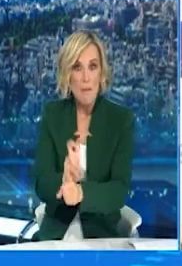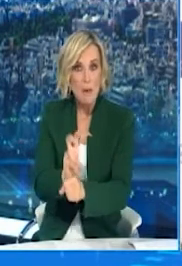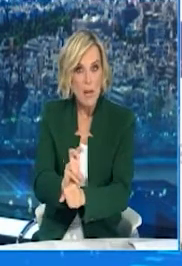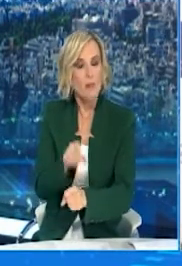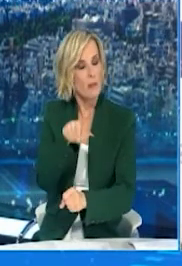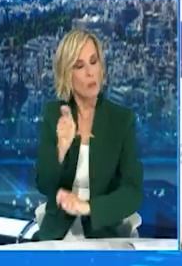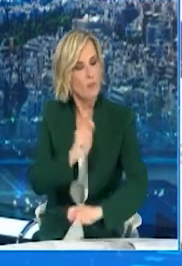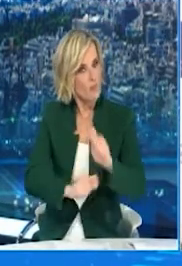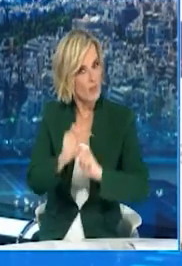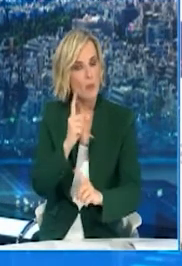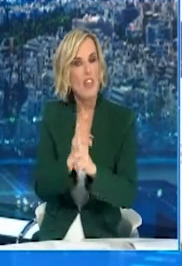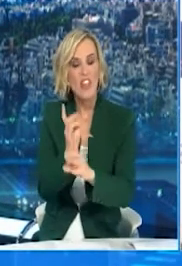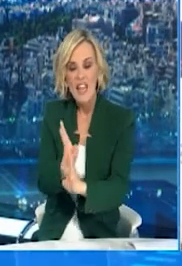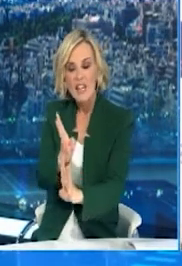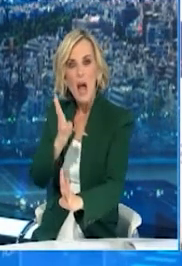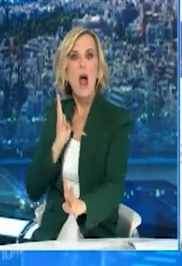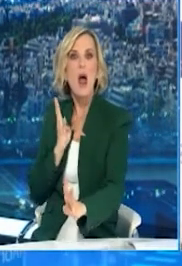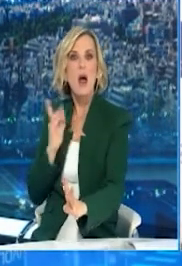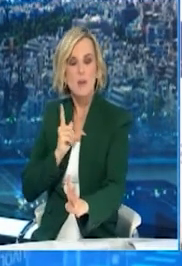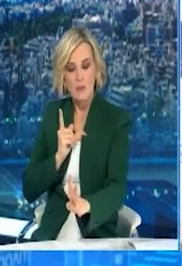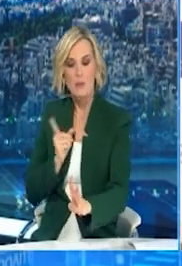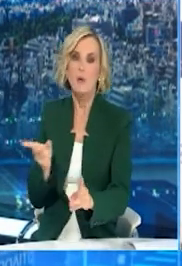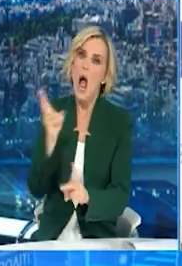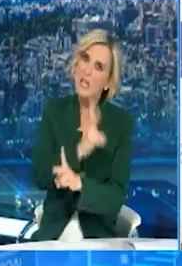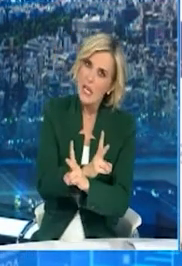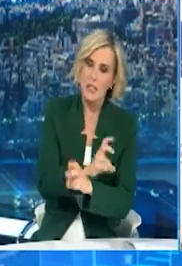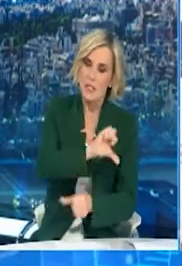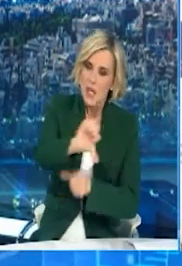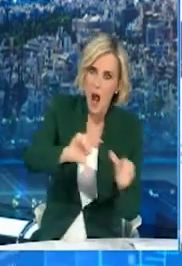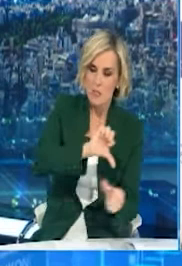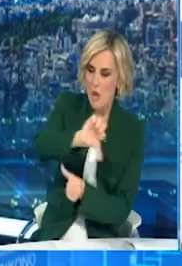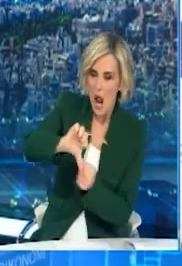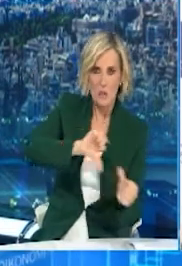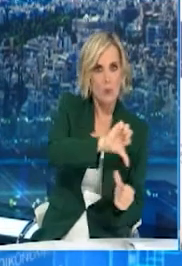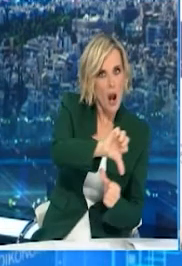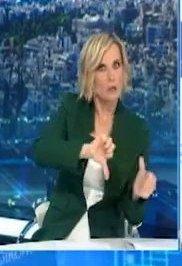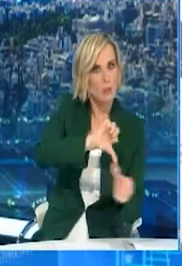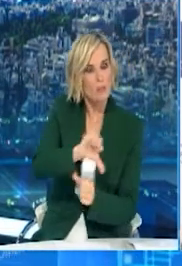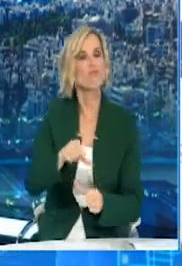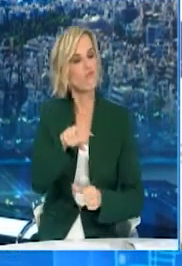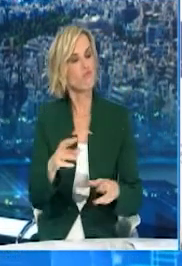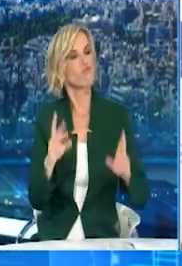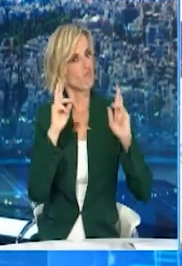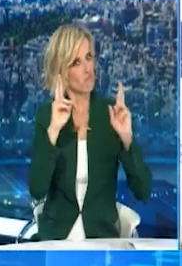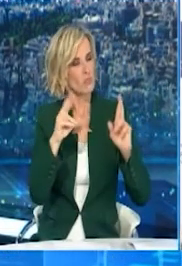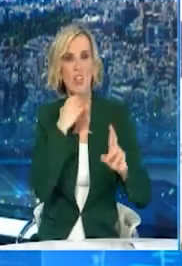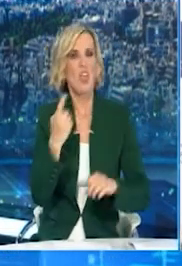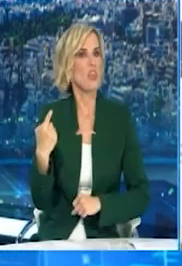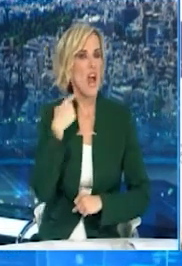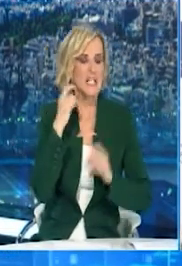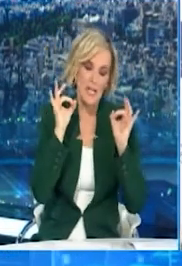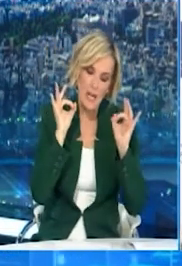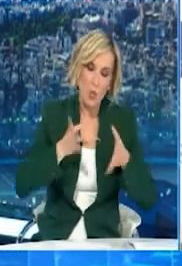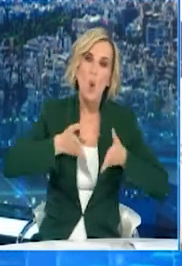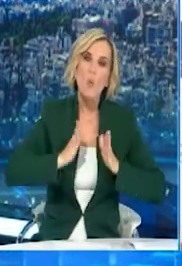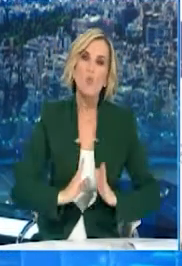σε διάφορες περιοχές της χώρας, όπου εξετάζουμε όλες τις παραμέτρους και μέχρι στιγμής είμαστε πολύ αισιόδοξοι για το αποτέλεσμα, έτσι ώστε θα